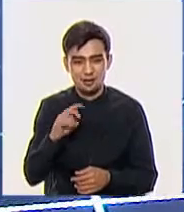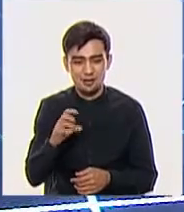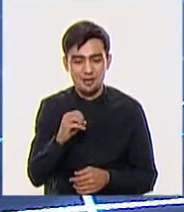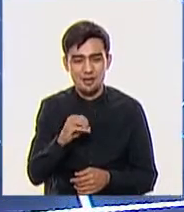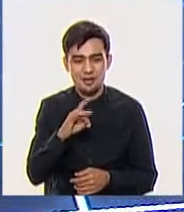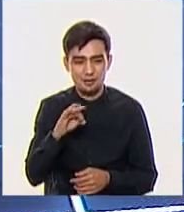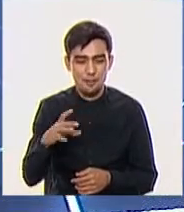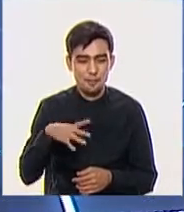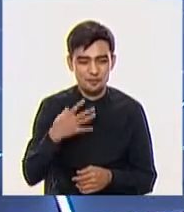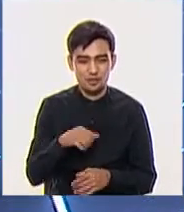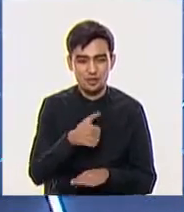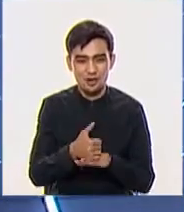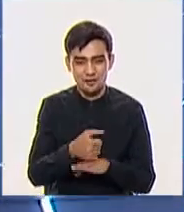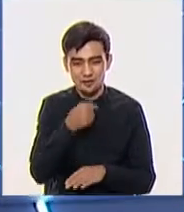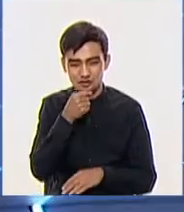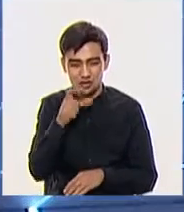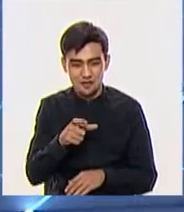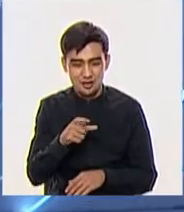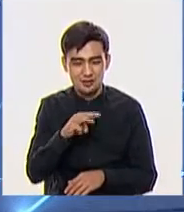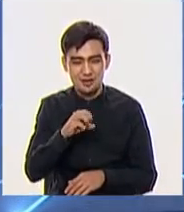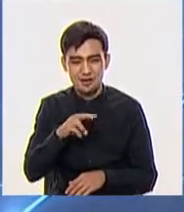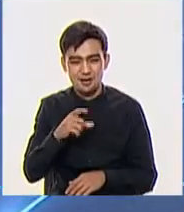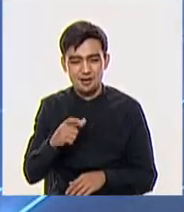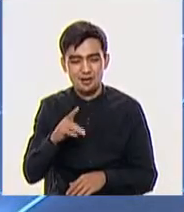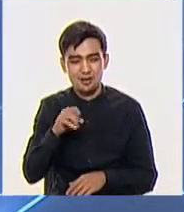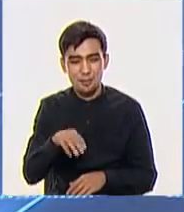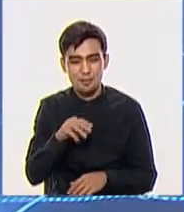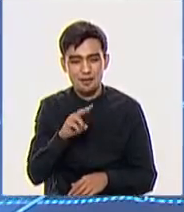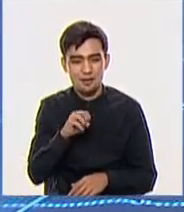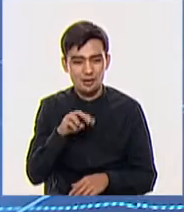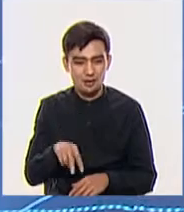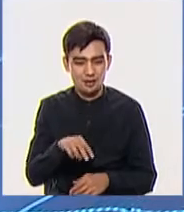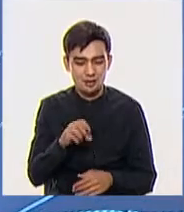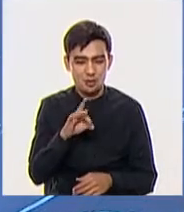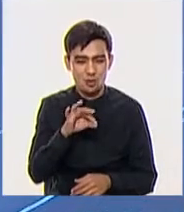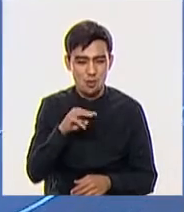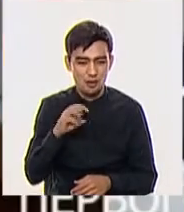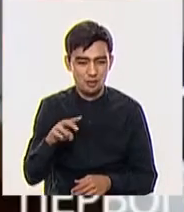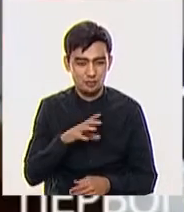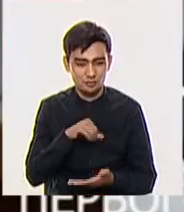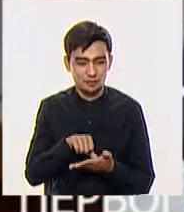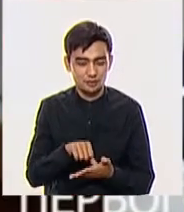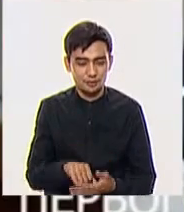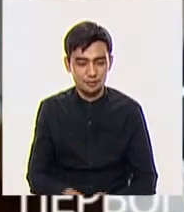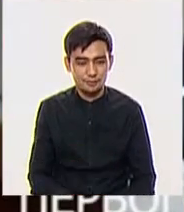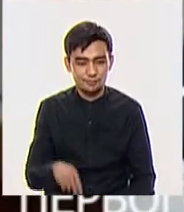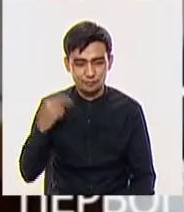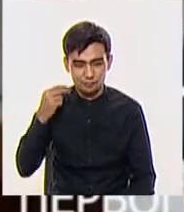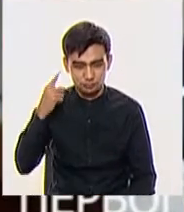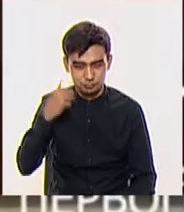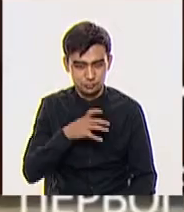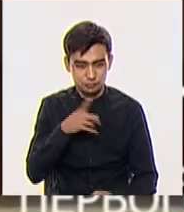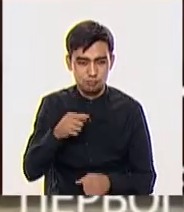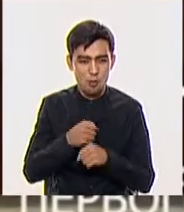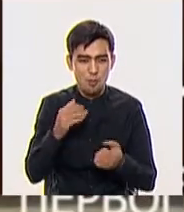находился бывший главный редактор оппозиционного телеграм-канала «Нехта» Роман Протасевич. Сигнал о